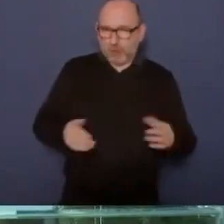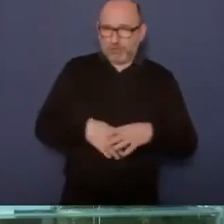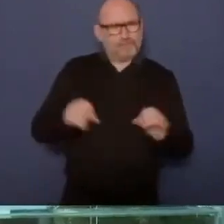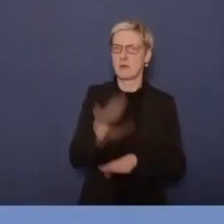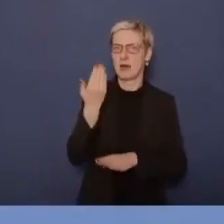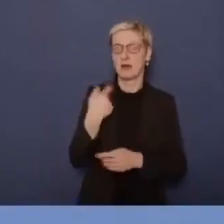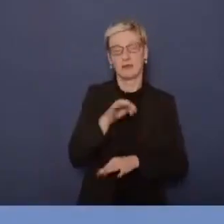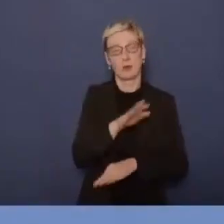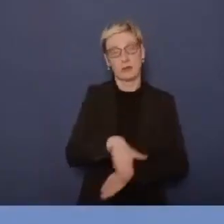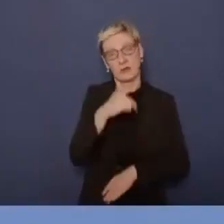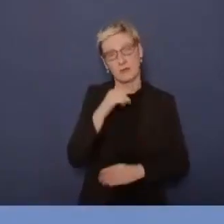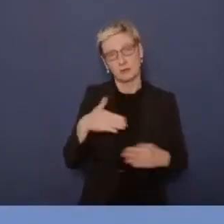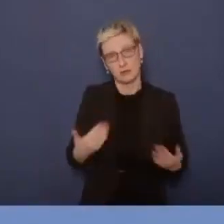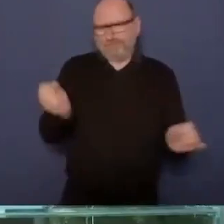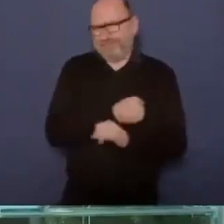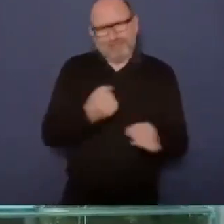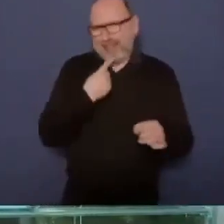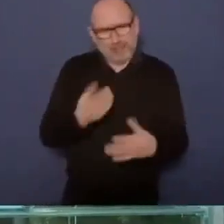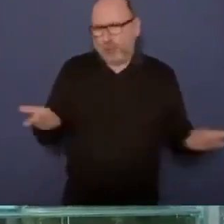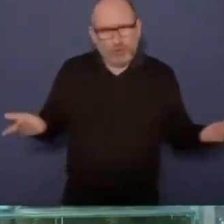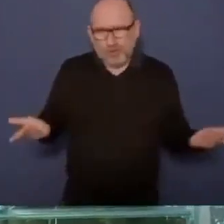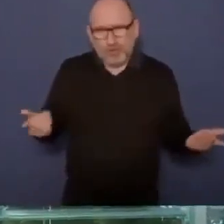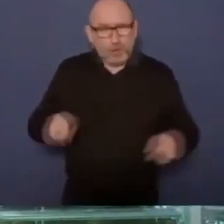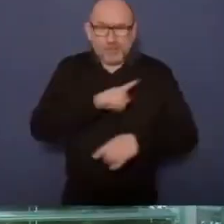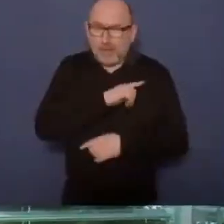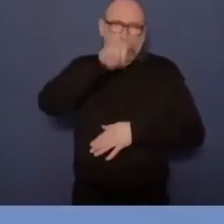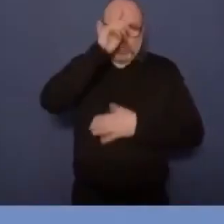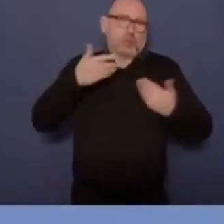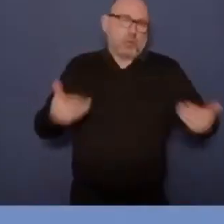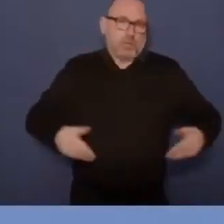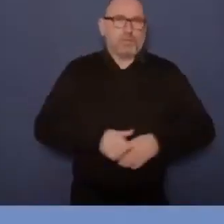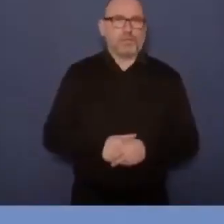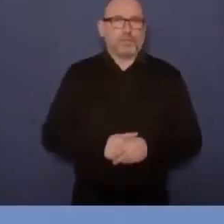nicht arbeiten. Ich muss das anders ausdrücken, und so bin ich ehrlich gesagt auch nicht.